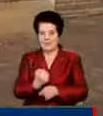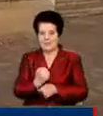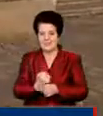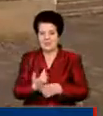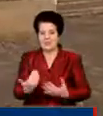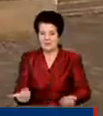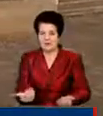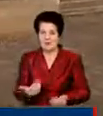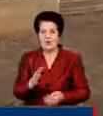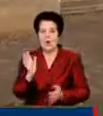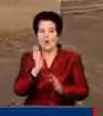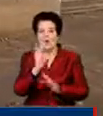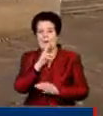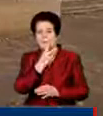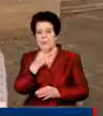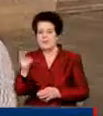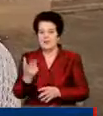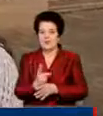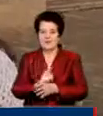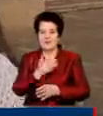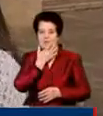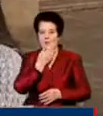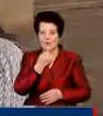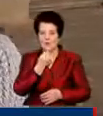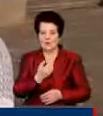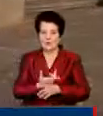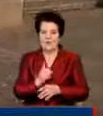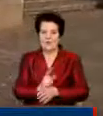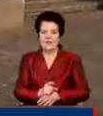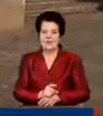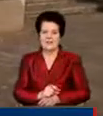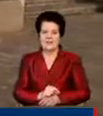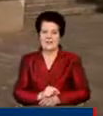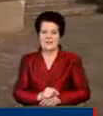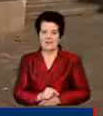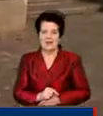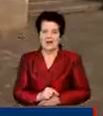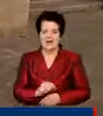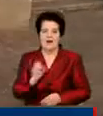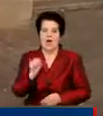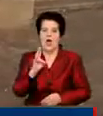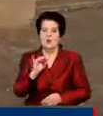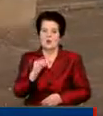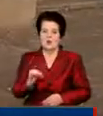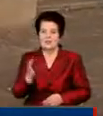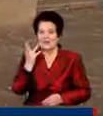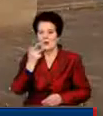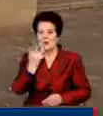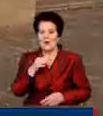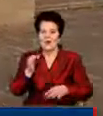pentru că este un peisaj foarte frumos. Sunt toate anuanțele toamnei, culorile